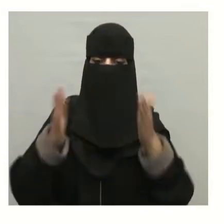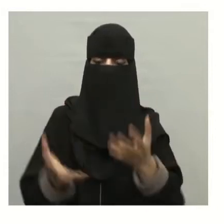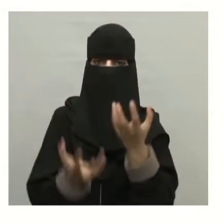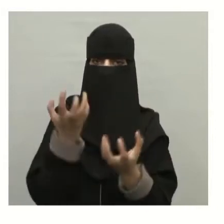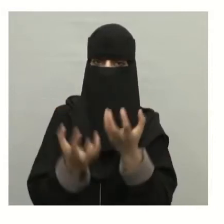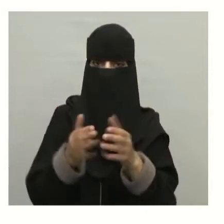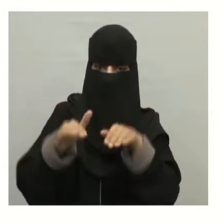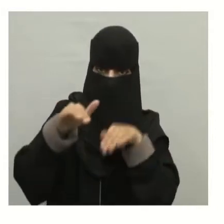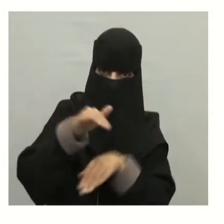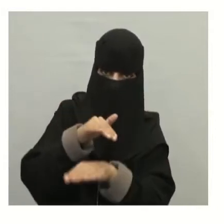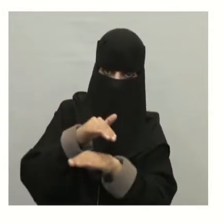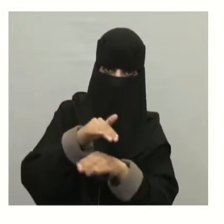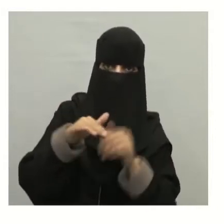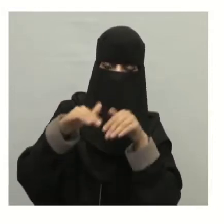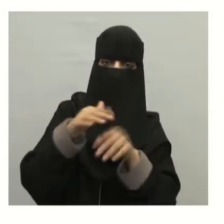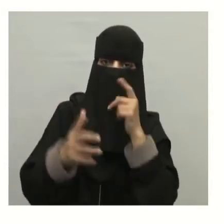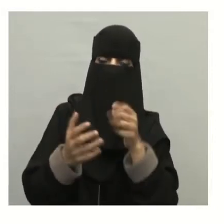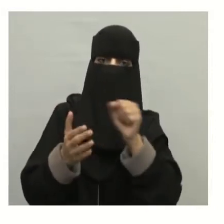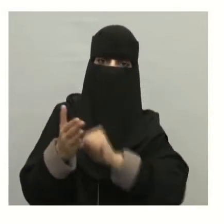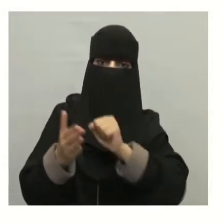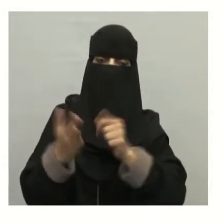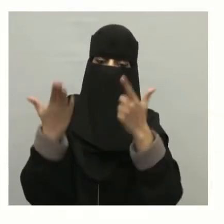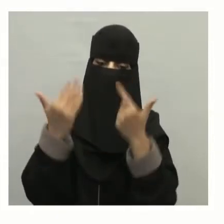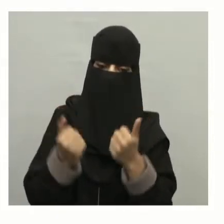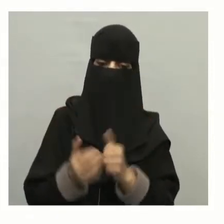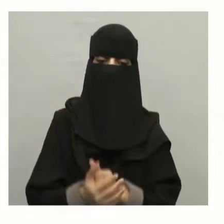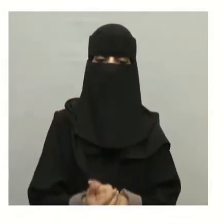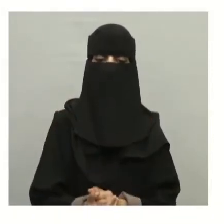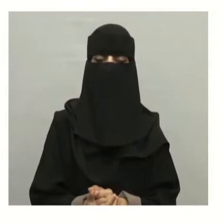الموقد والفرن بداخل الفرن يحتاج إلى التنظيف الأسبوعي،